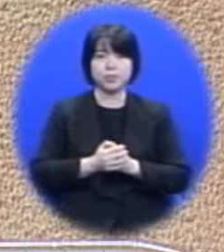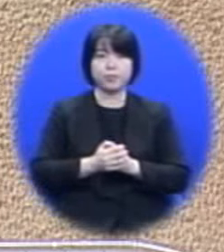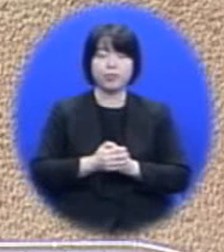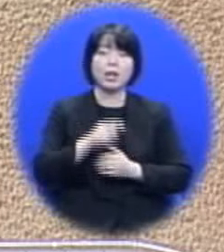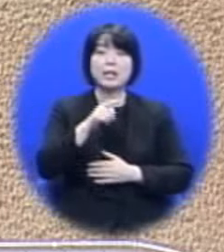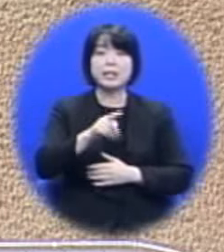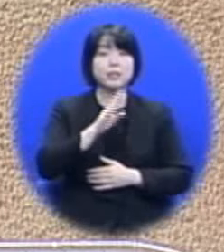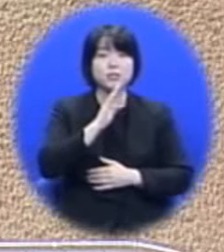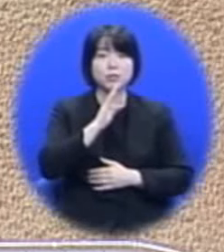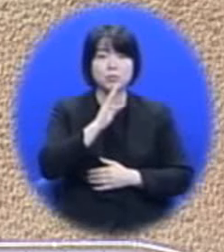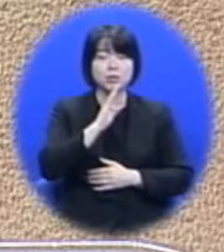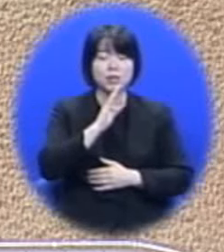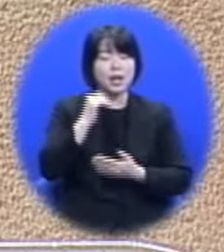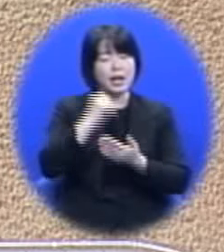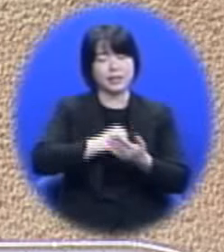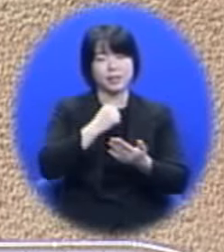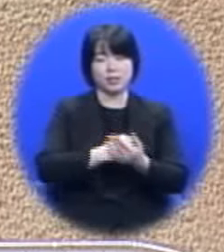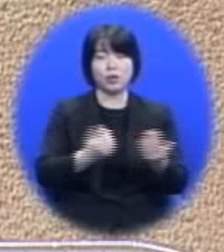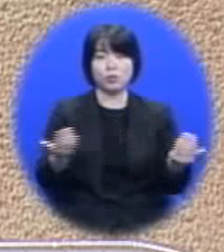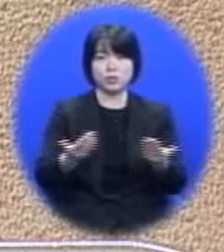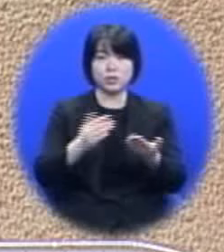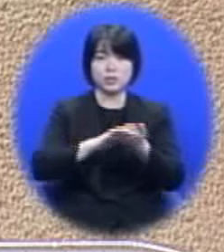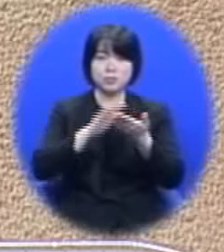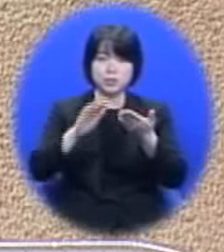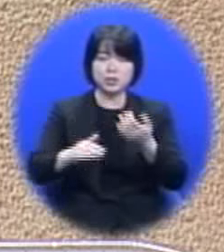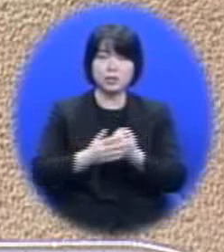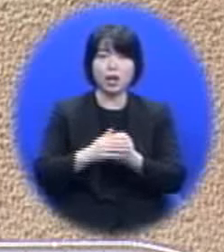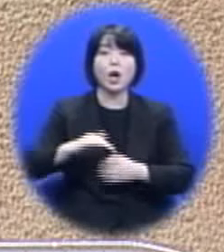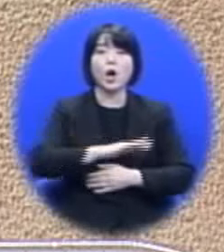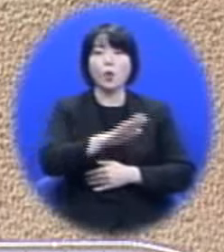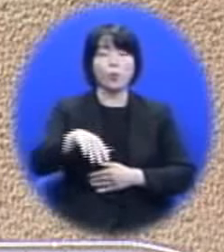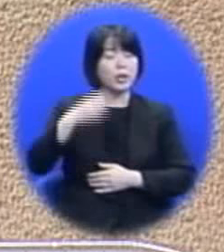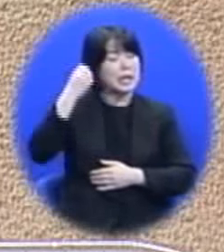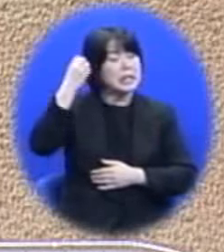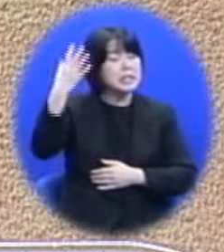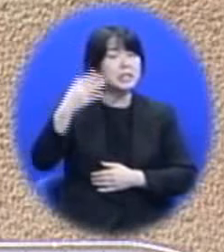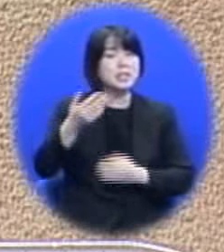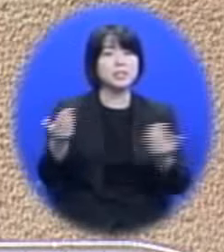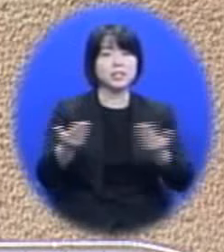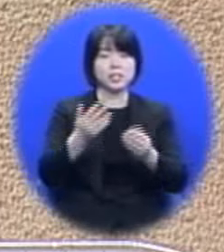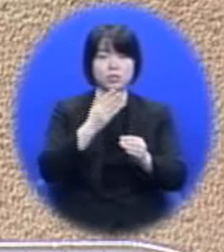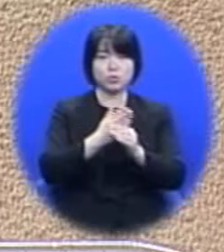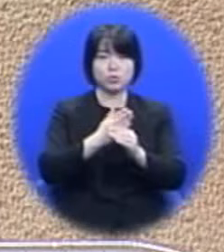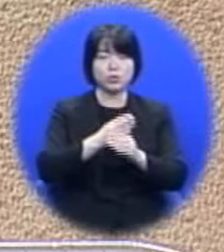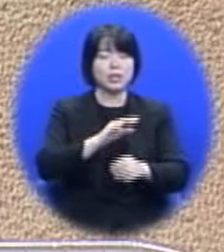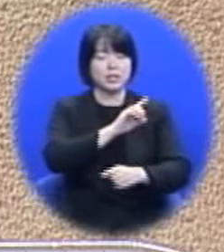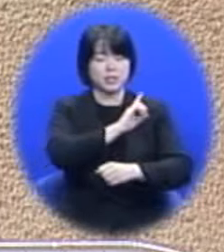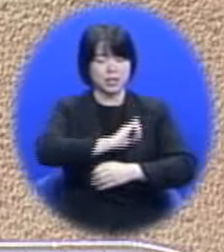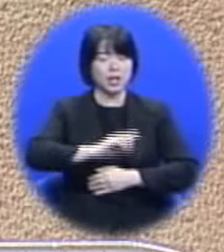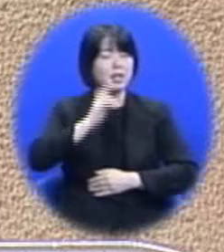이건 정말 진짜 안타까운 거죠. 우리가 잃어버린 것 중에 가장 심각한 거예요.